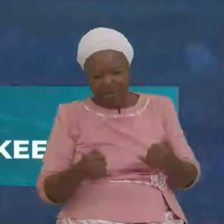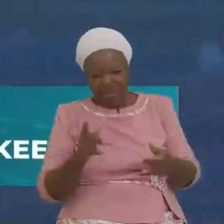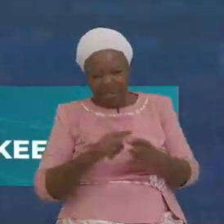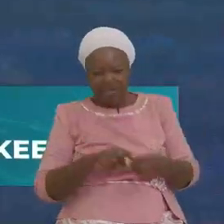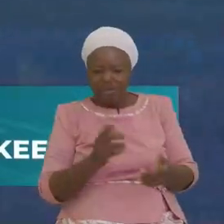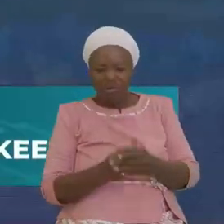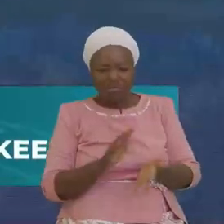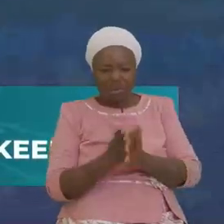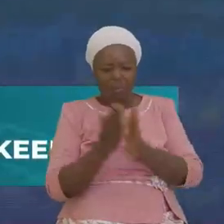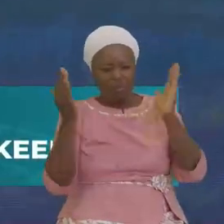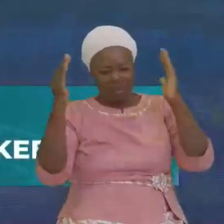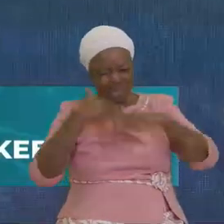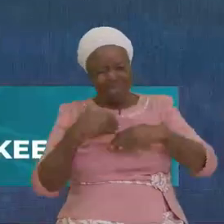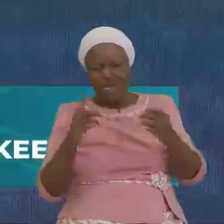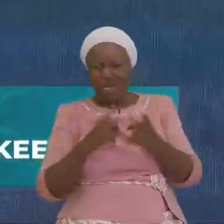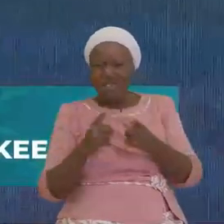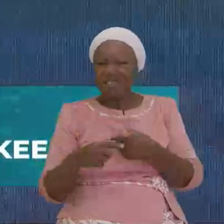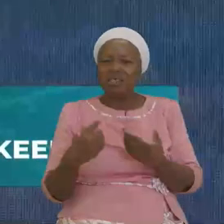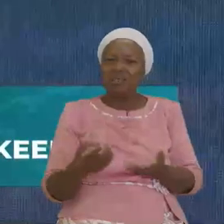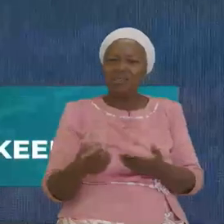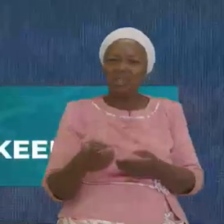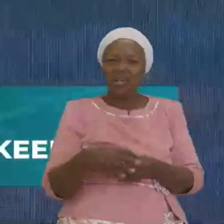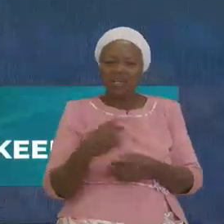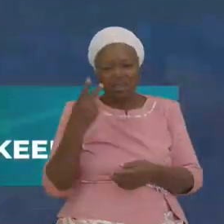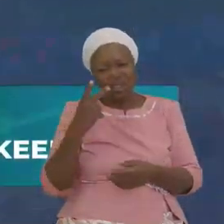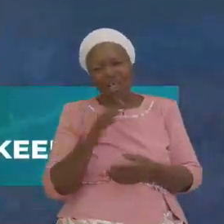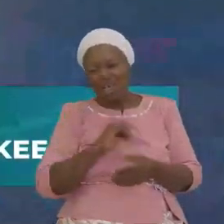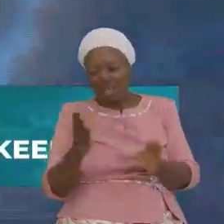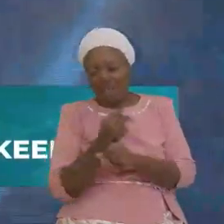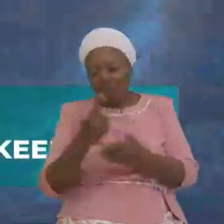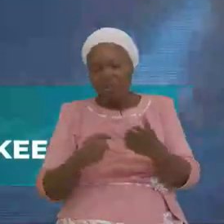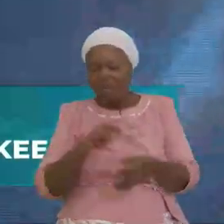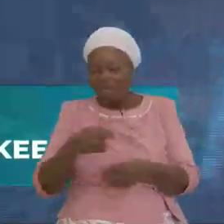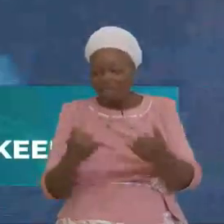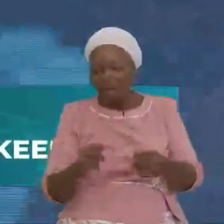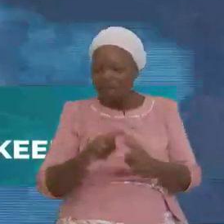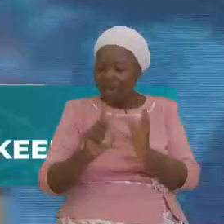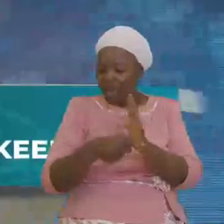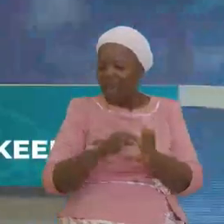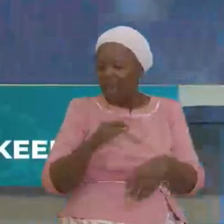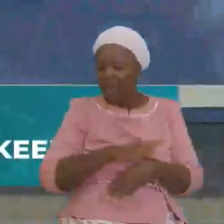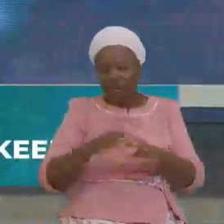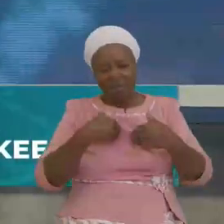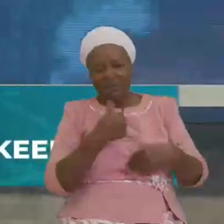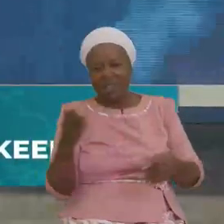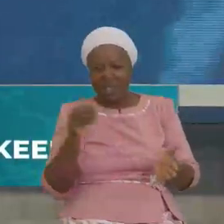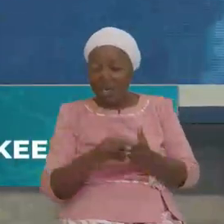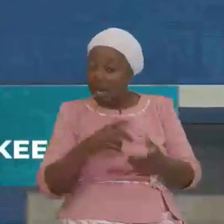puis je deviens triste. Mais j'ai les provisions maintenant. Et puis d'emblée, je suis dans la